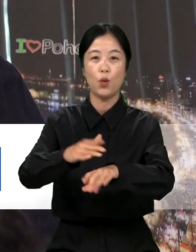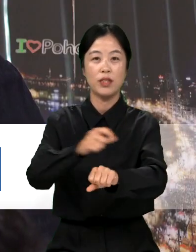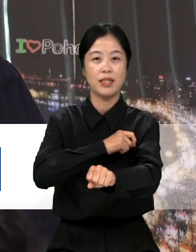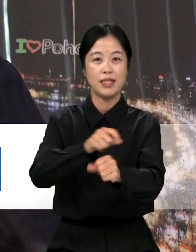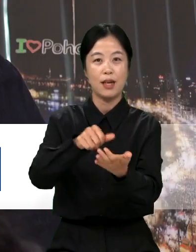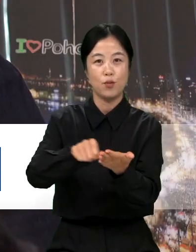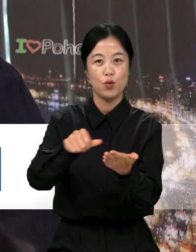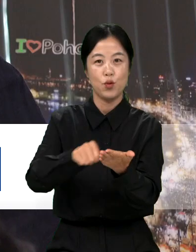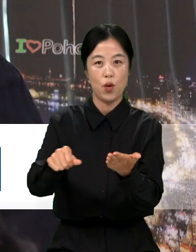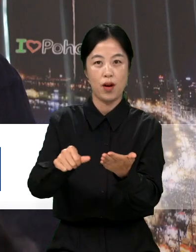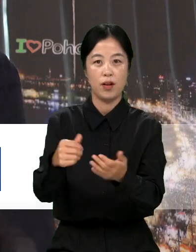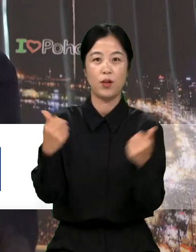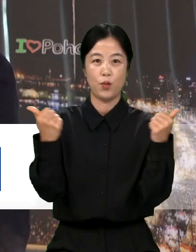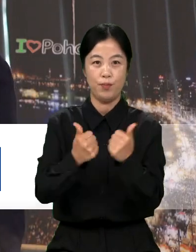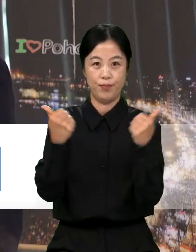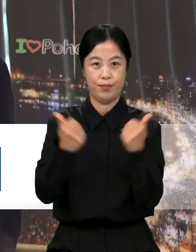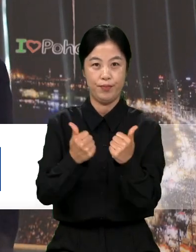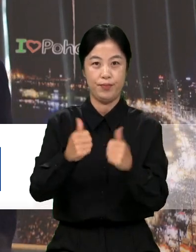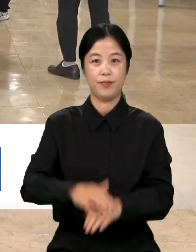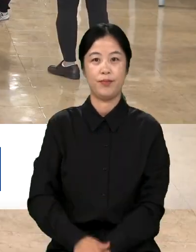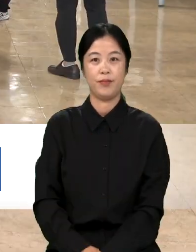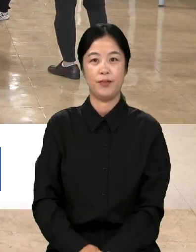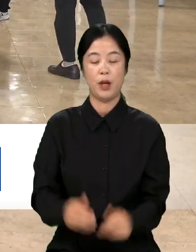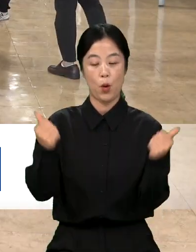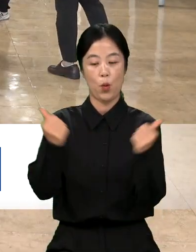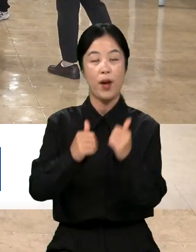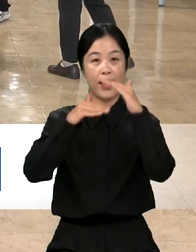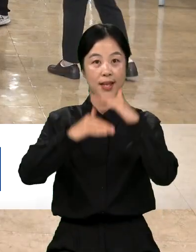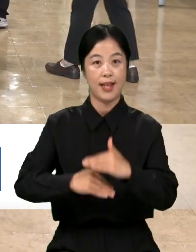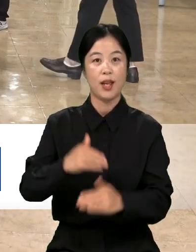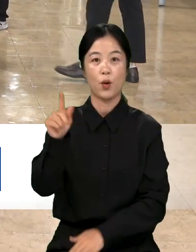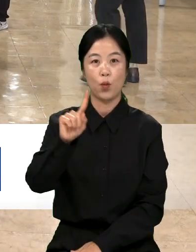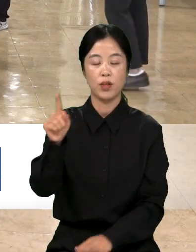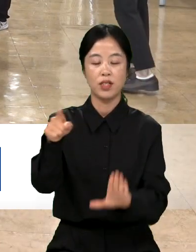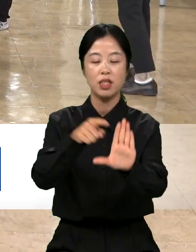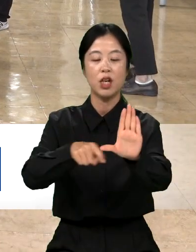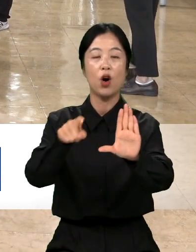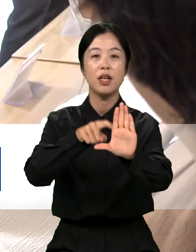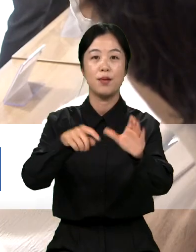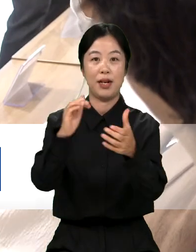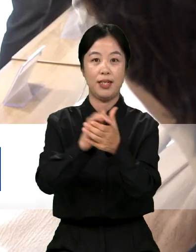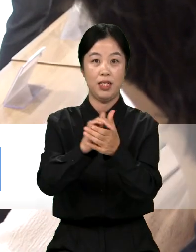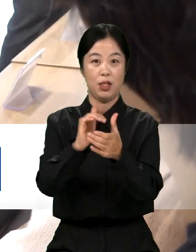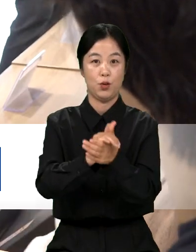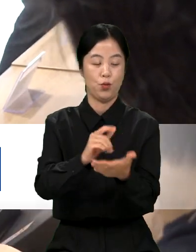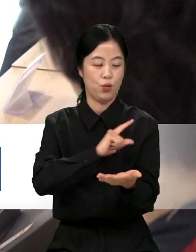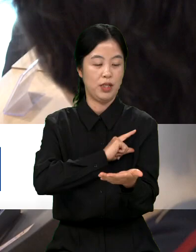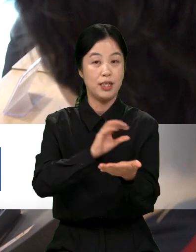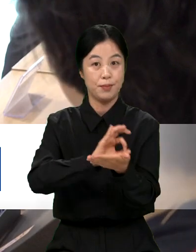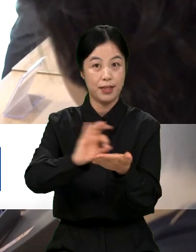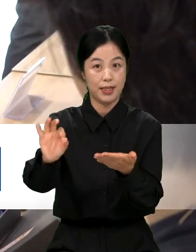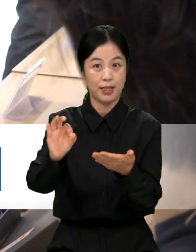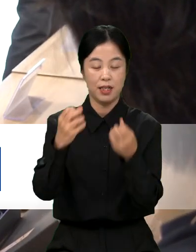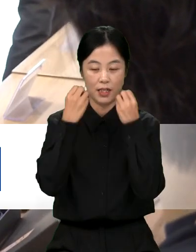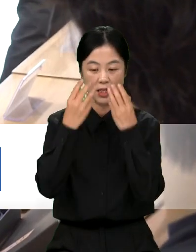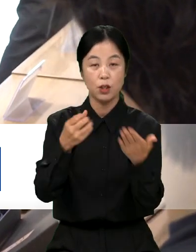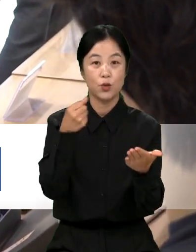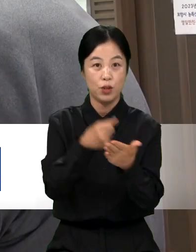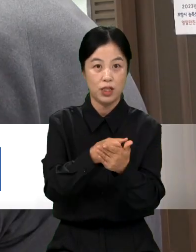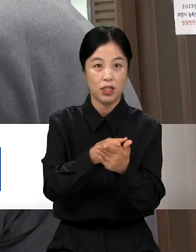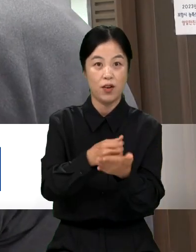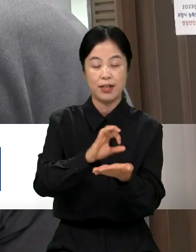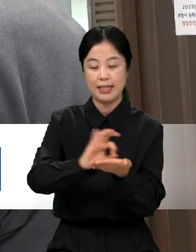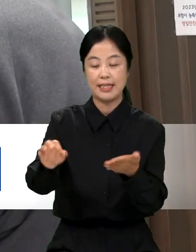농특산물 공동상표 관리위원회를 열었습니다 농특산물 공통상표심의회는 영일만 친구 상표